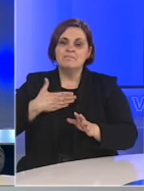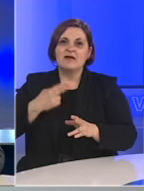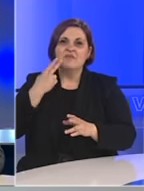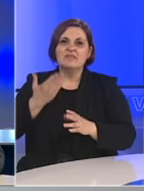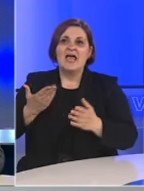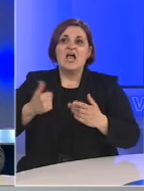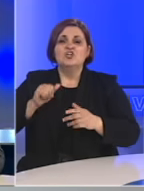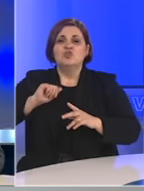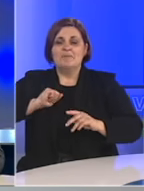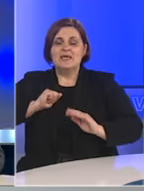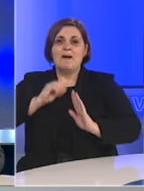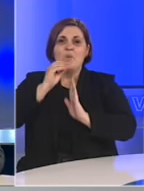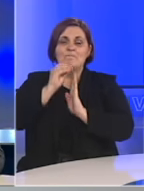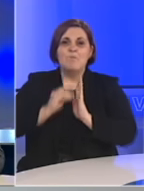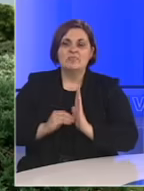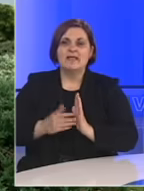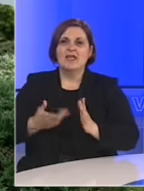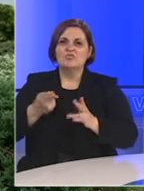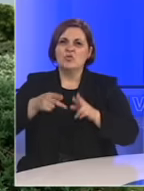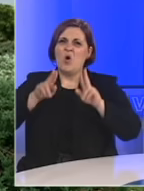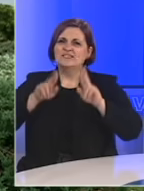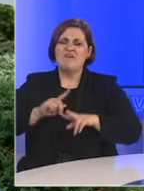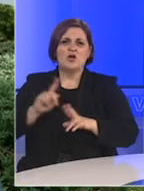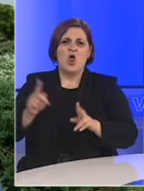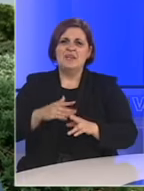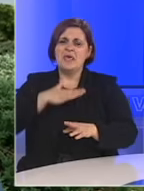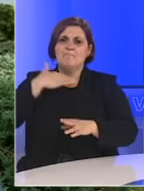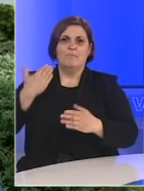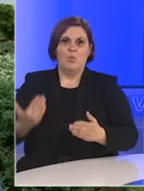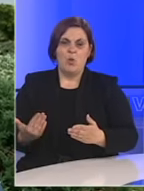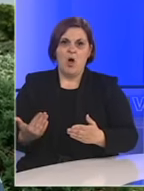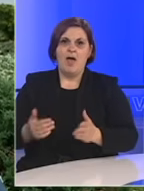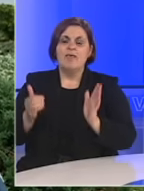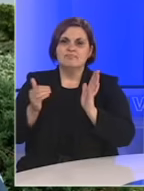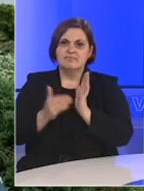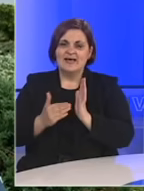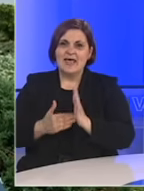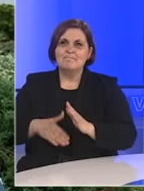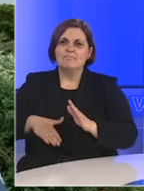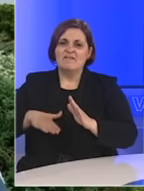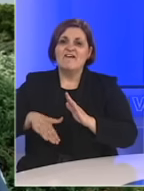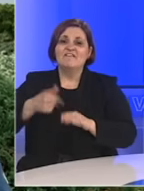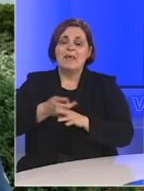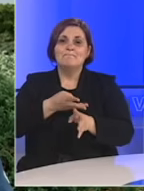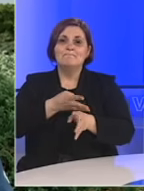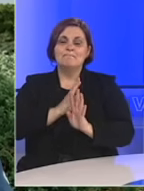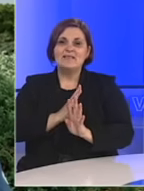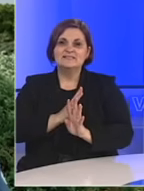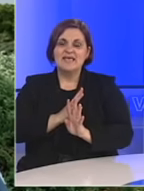osnovu raspoloživih podataka da to zaista nije često. Trebamo napomenuti da je velika većina pacijenata